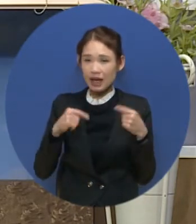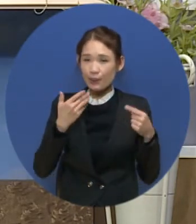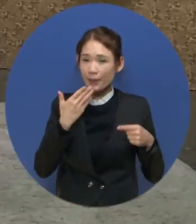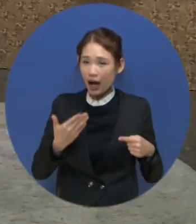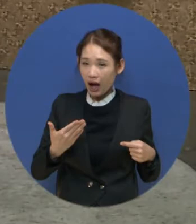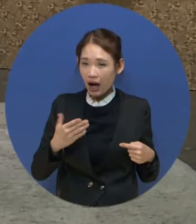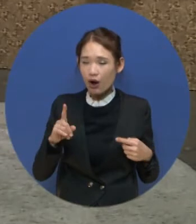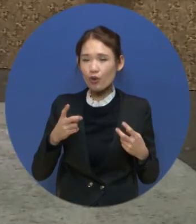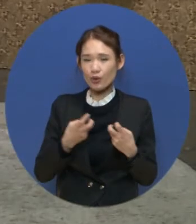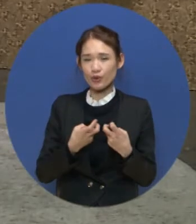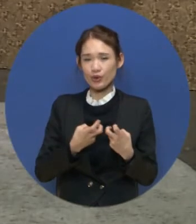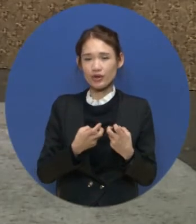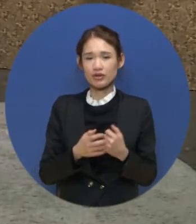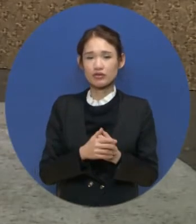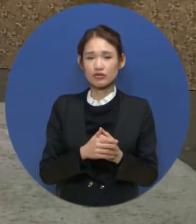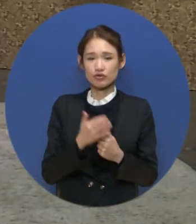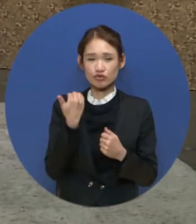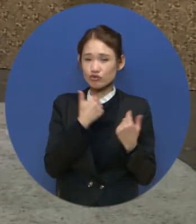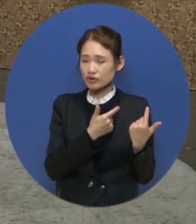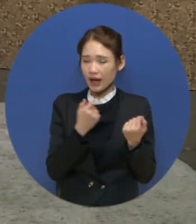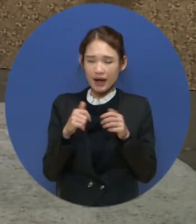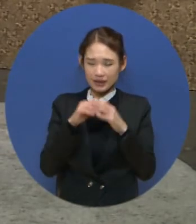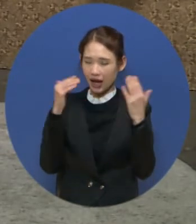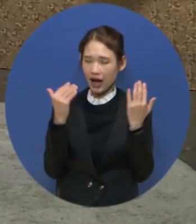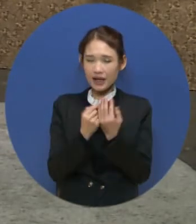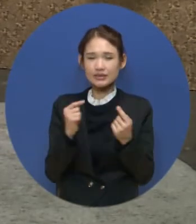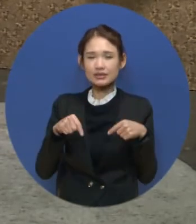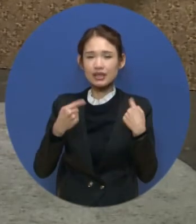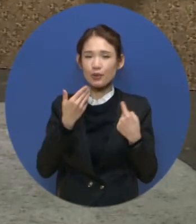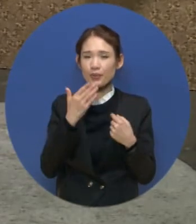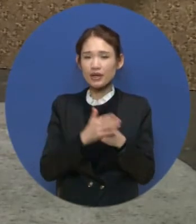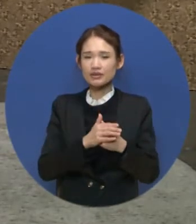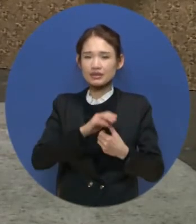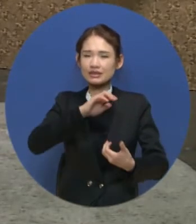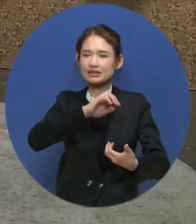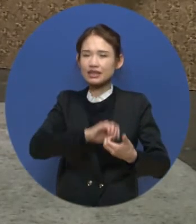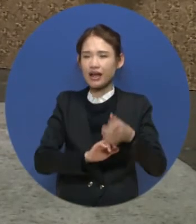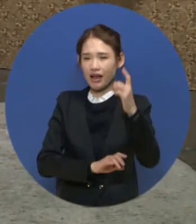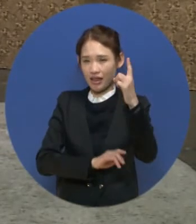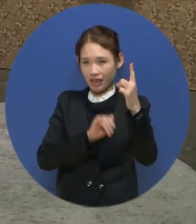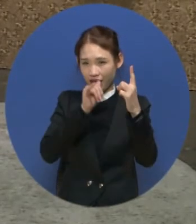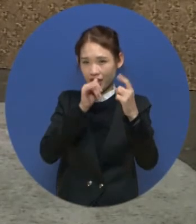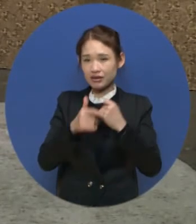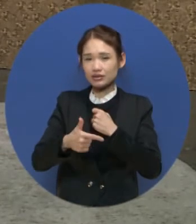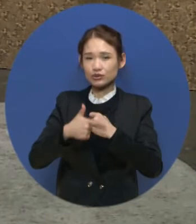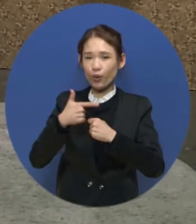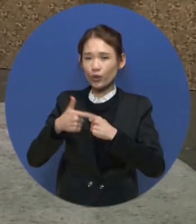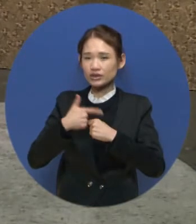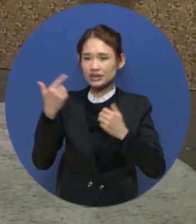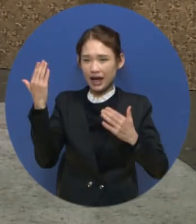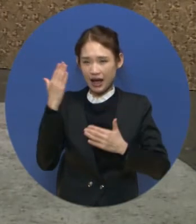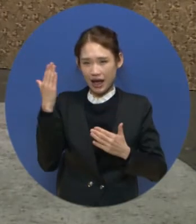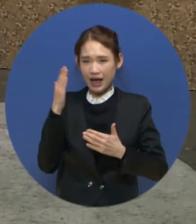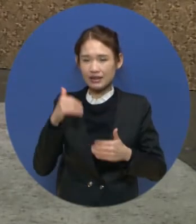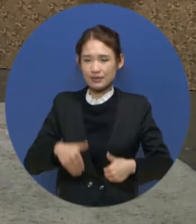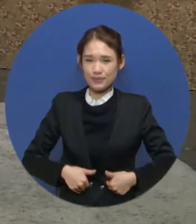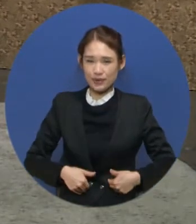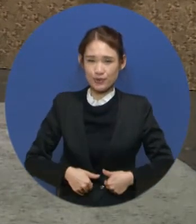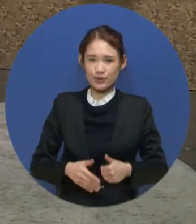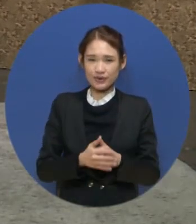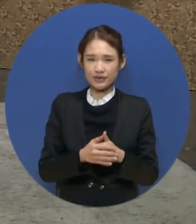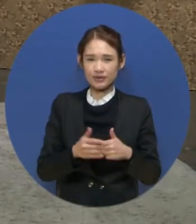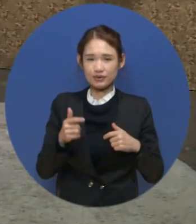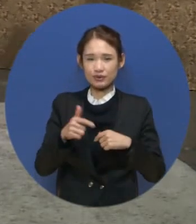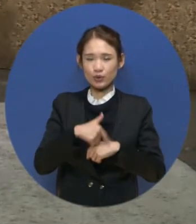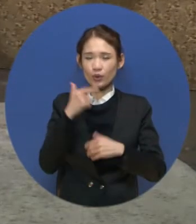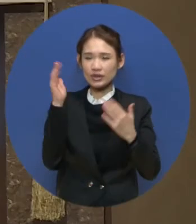어떻게 이루어지는지? 네, 누구나 참여할 수 있는데요. 약간 제한이 하나 있습니다. 초등학생이어야 됩니다. 초등학생이 대상이군요.